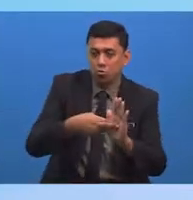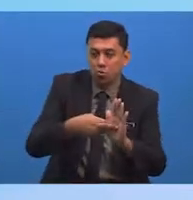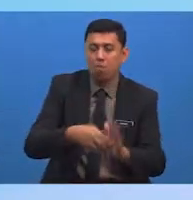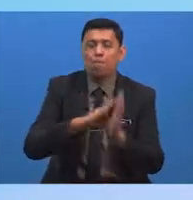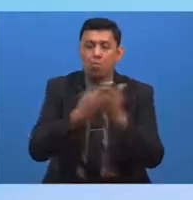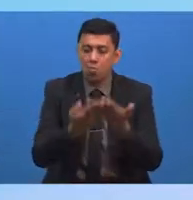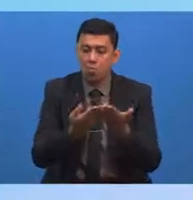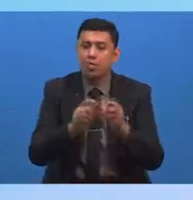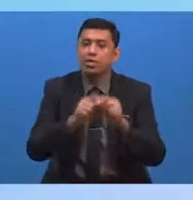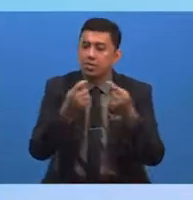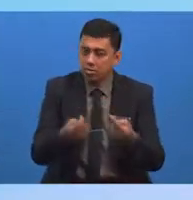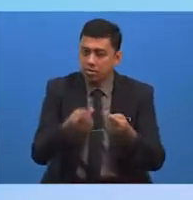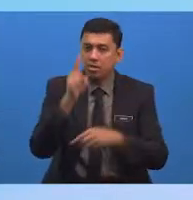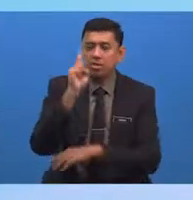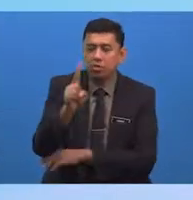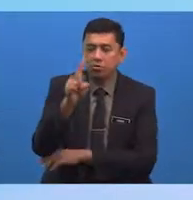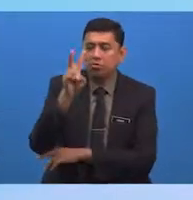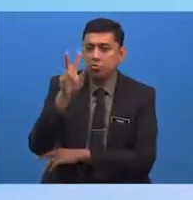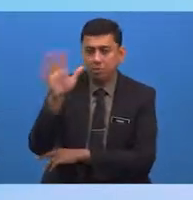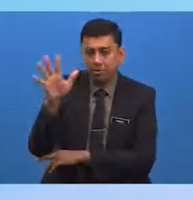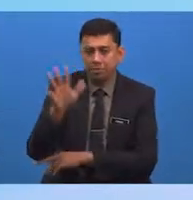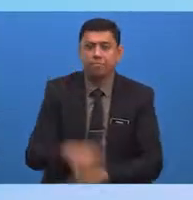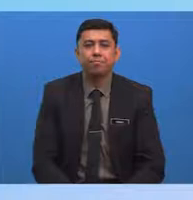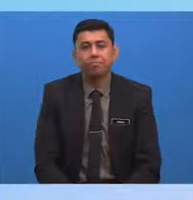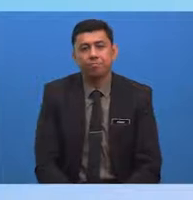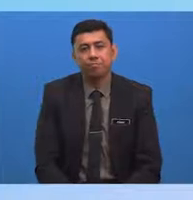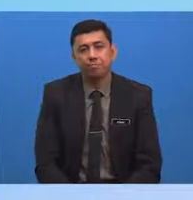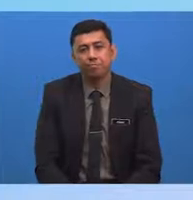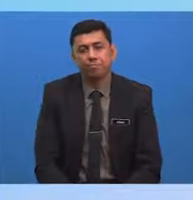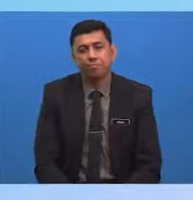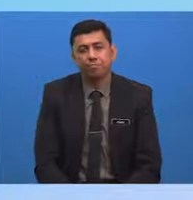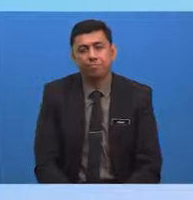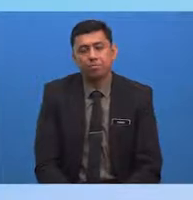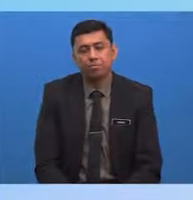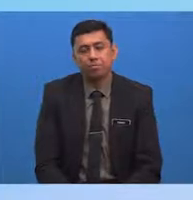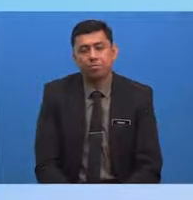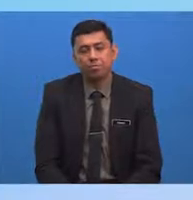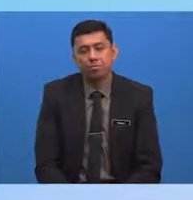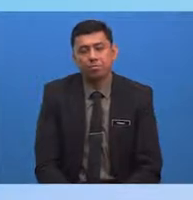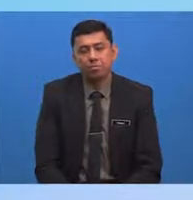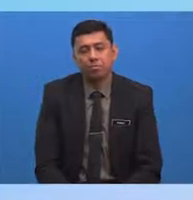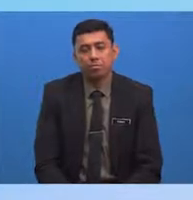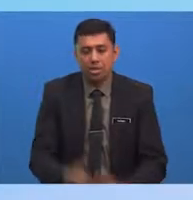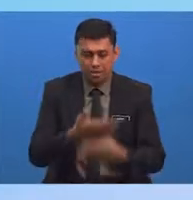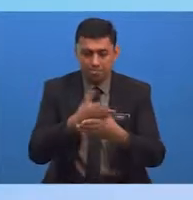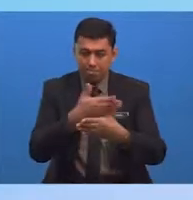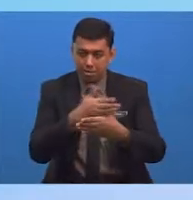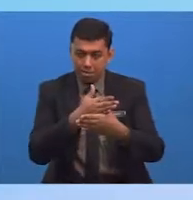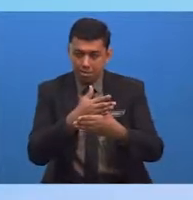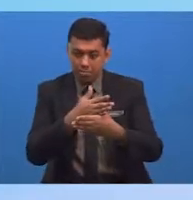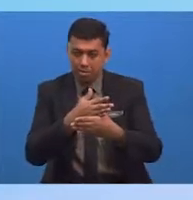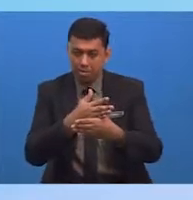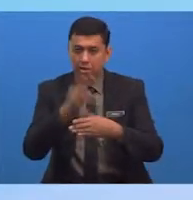sejarah pada halaman 125. Brooke memantapkan pentadbiran dengan